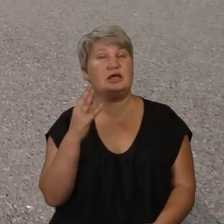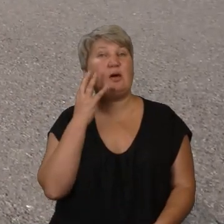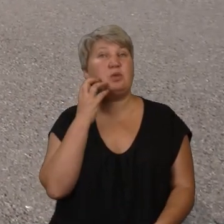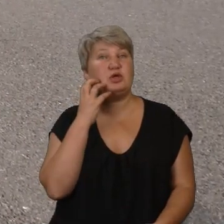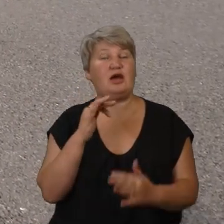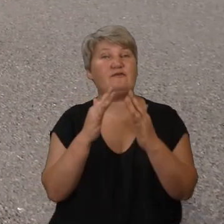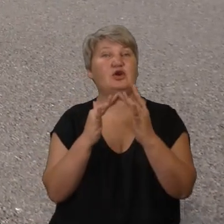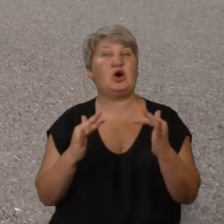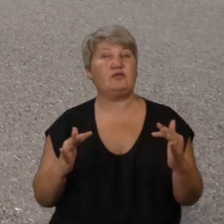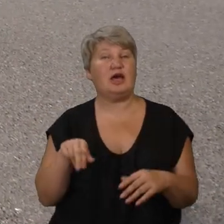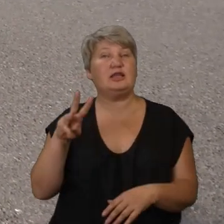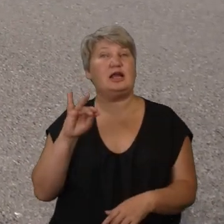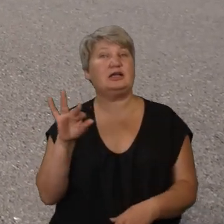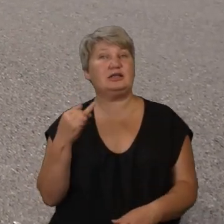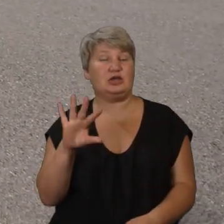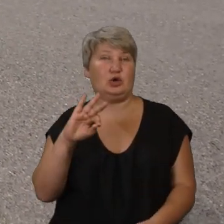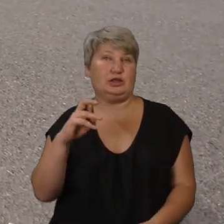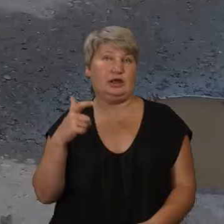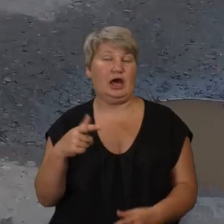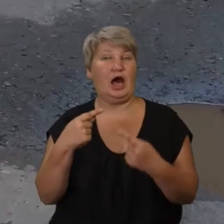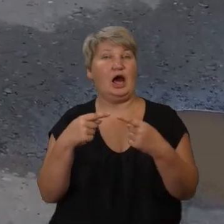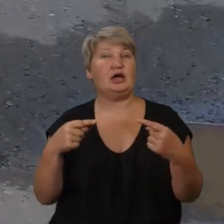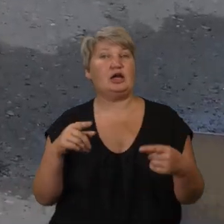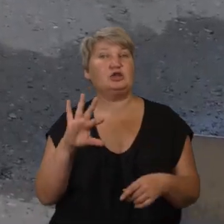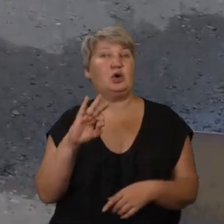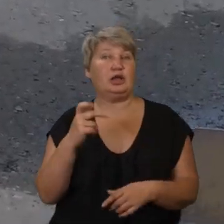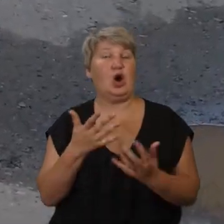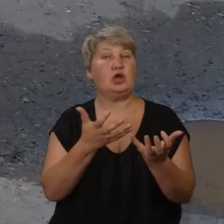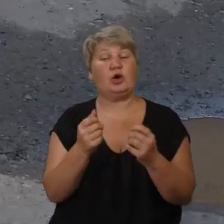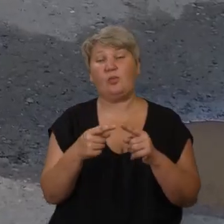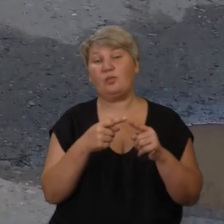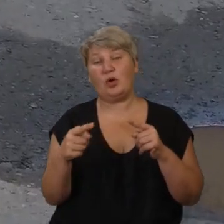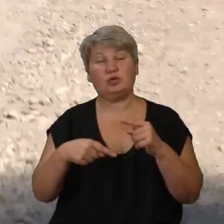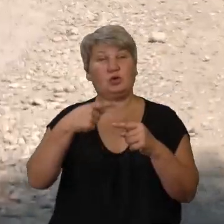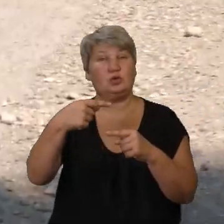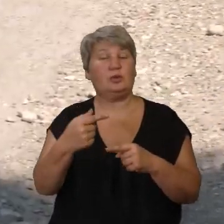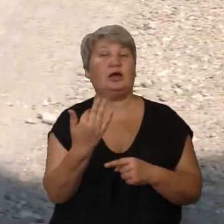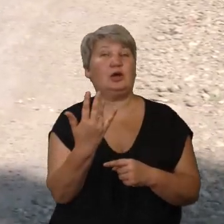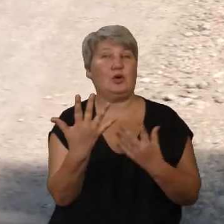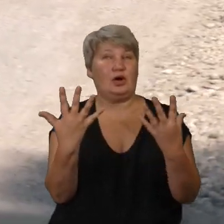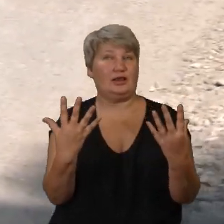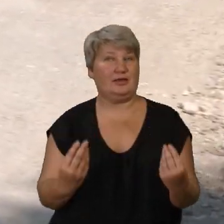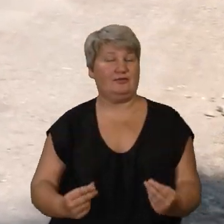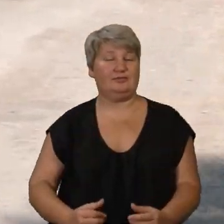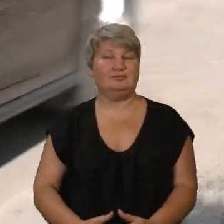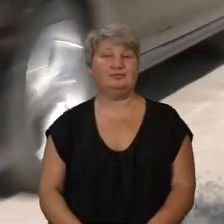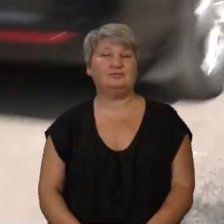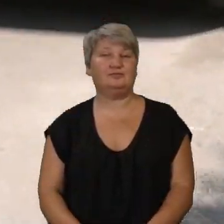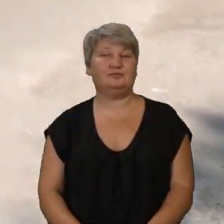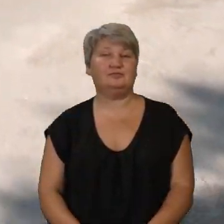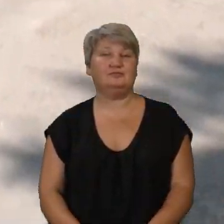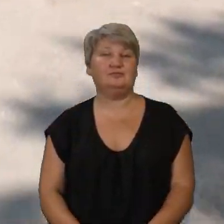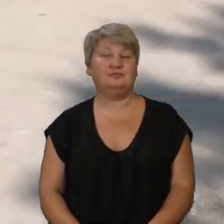Верховинський делятинський громадам решта громад отримують їх Протягом наступних кількох днів Оксана Василик Роман